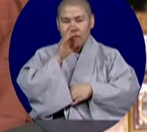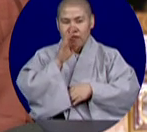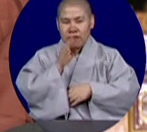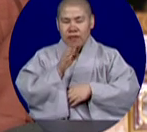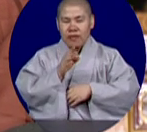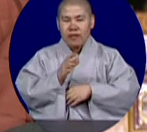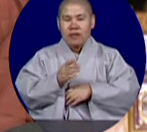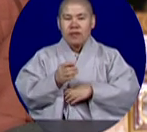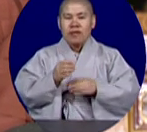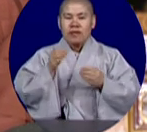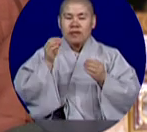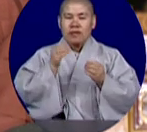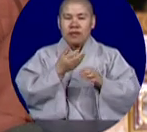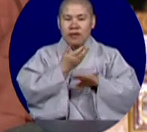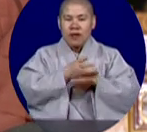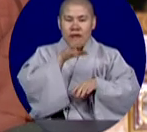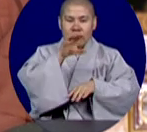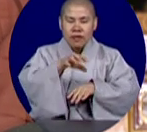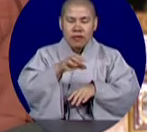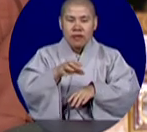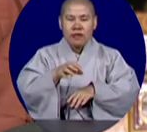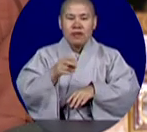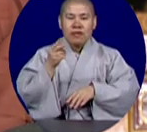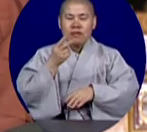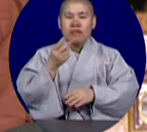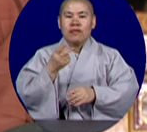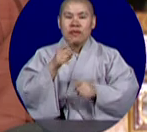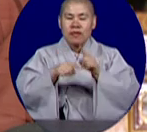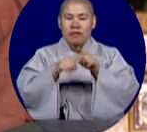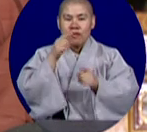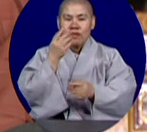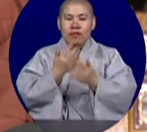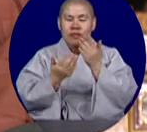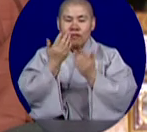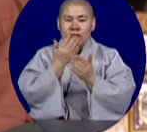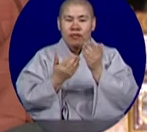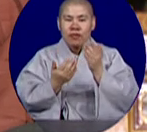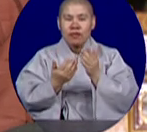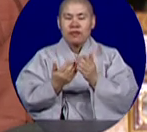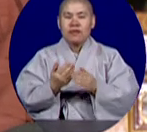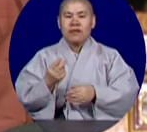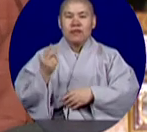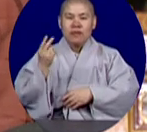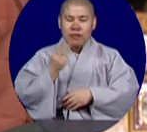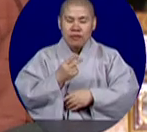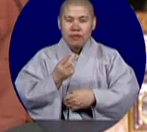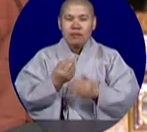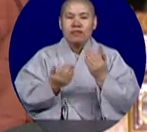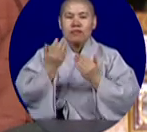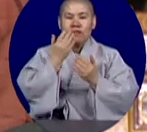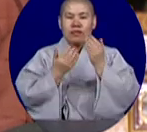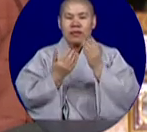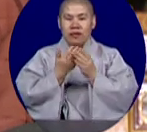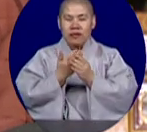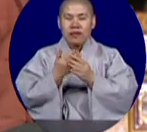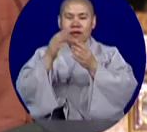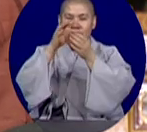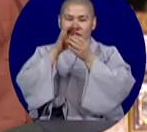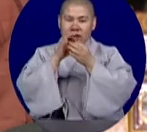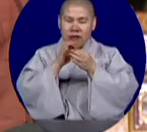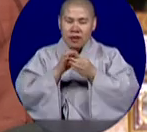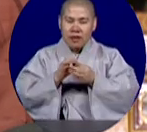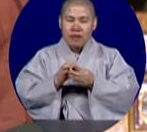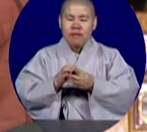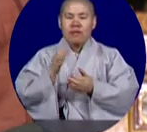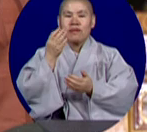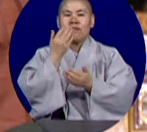또 옮겨 붙으면 거기서 또 불 또 일어나는 거예요. 또 옮겨 붙으면 거기서 불이 또 일어나고, 계속